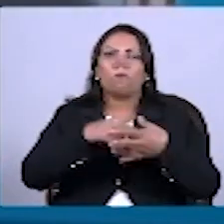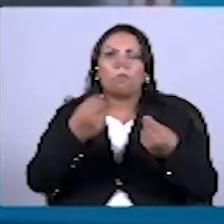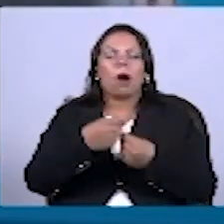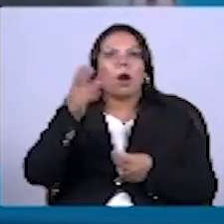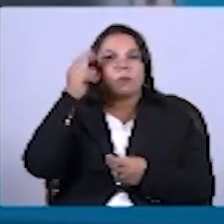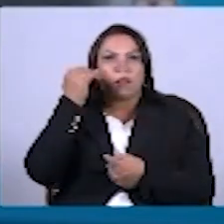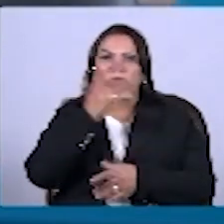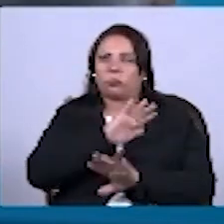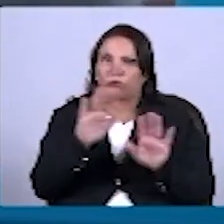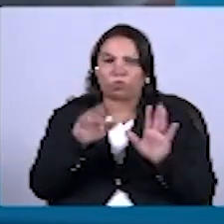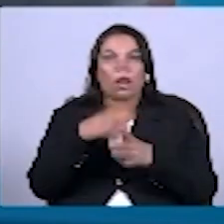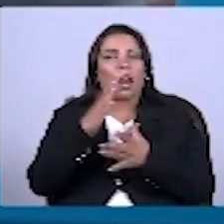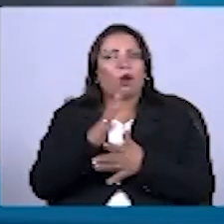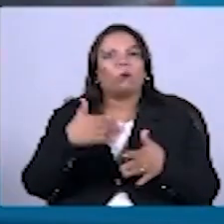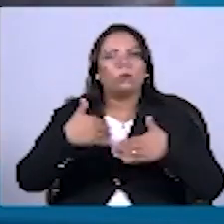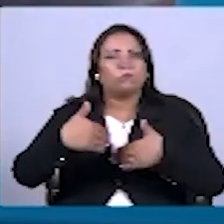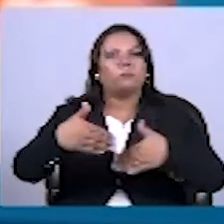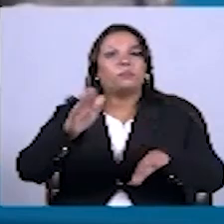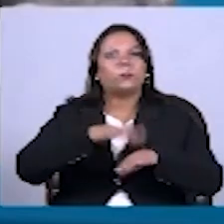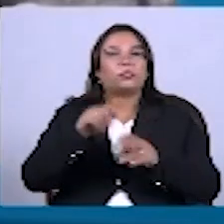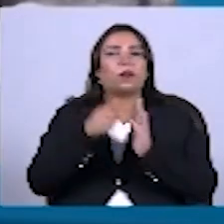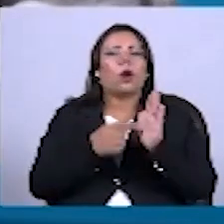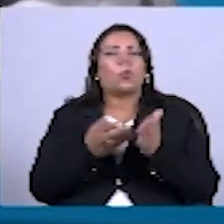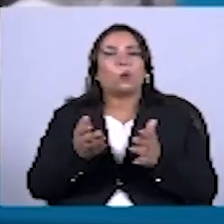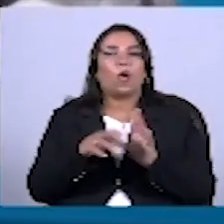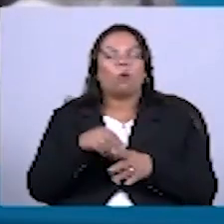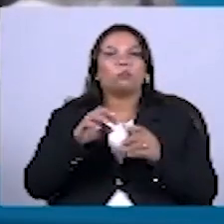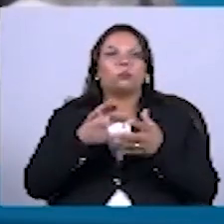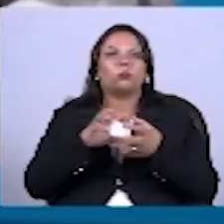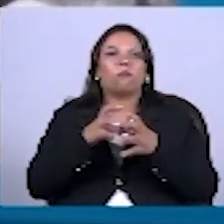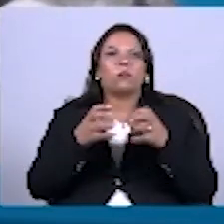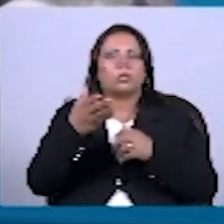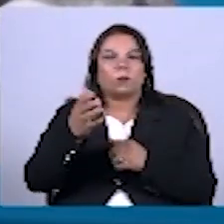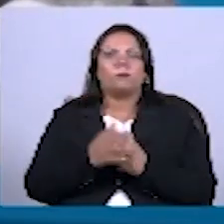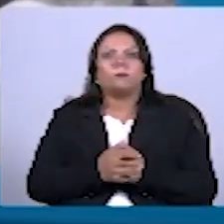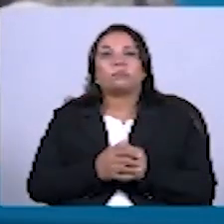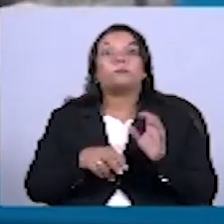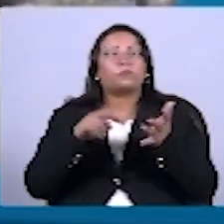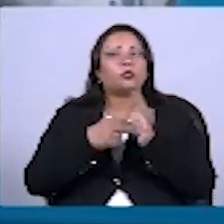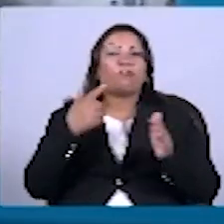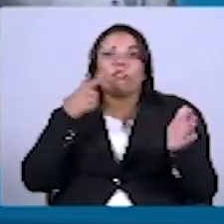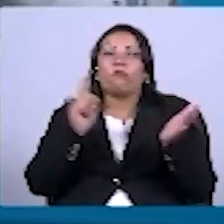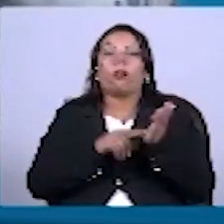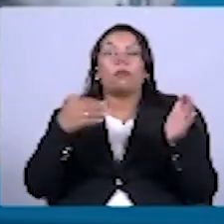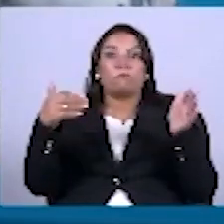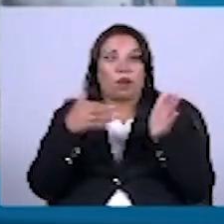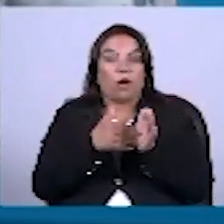اسرائيل اذا ظلت على هذا المنطق او على هذا النهج يعني يعني لابد في النهايه